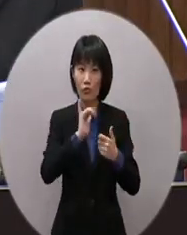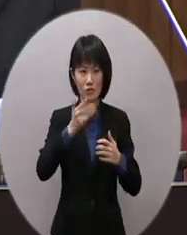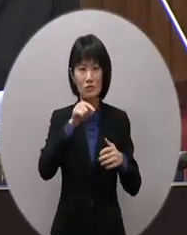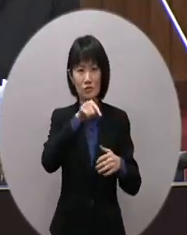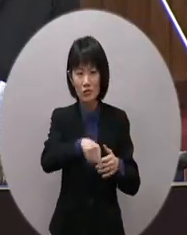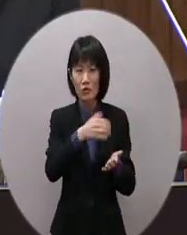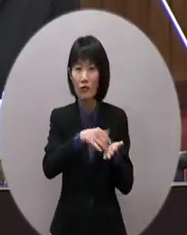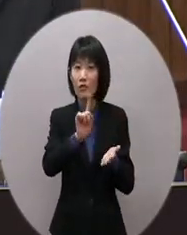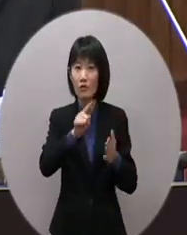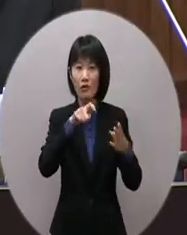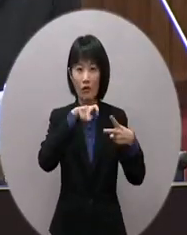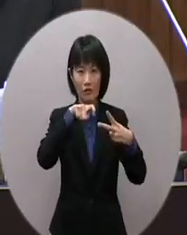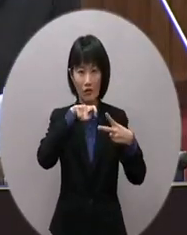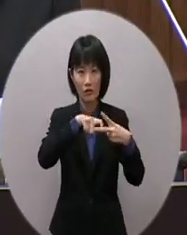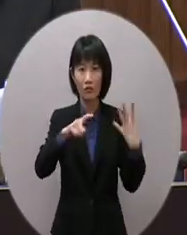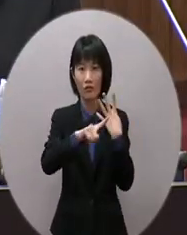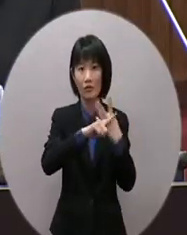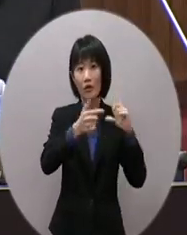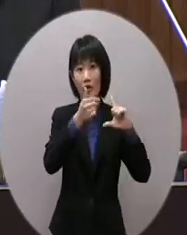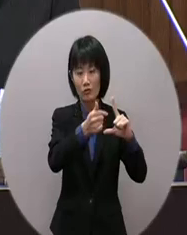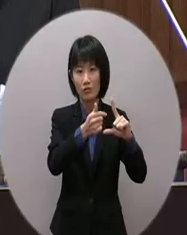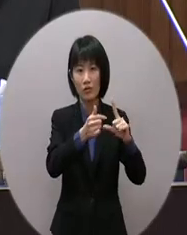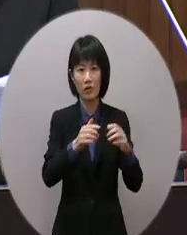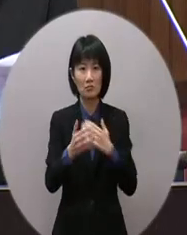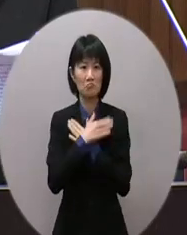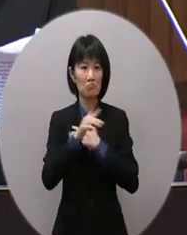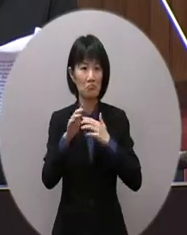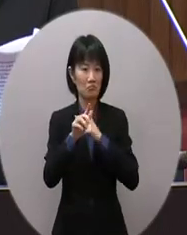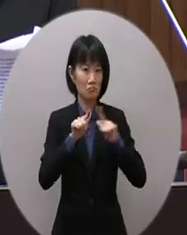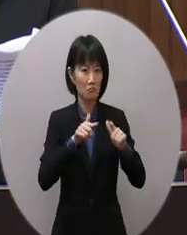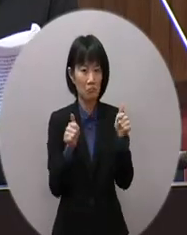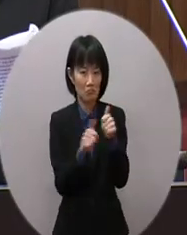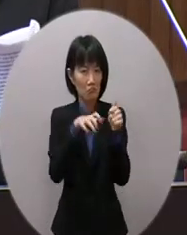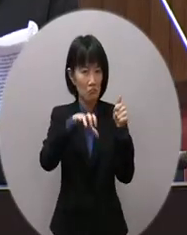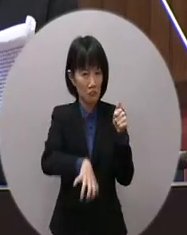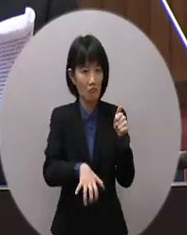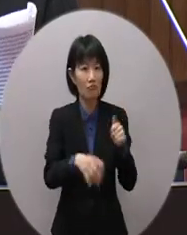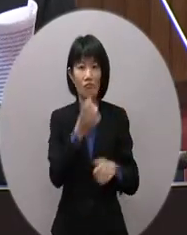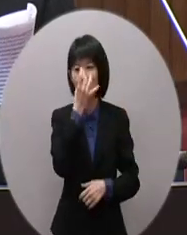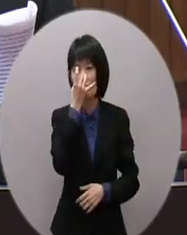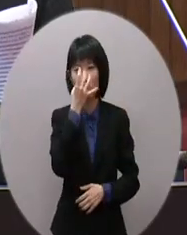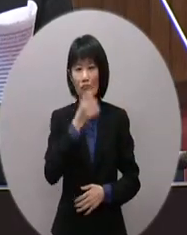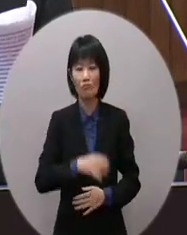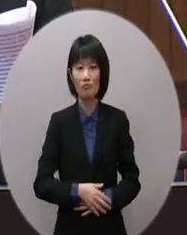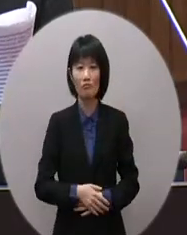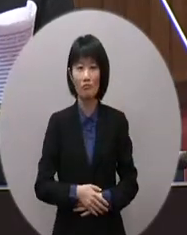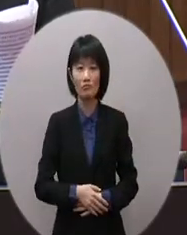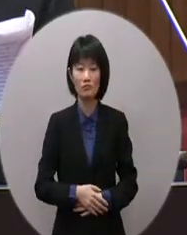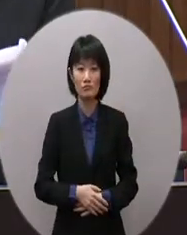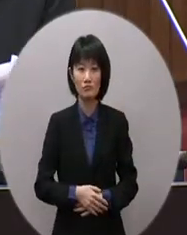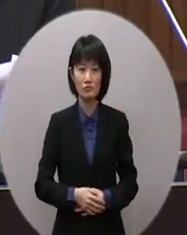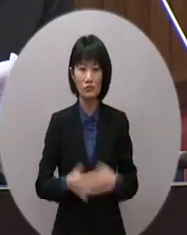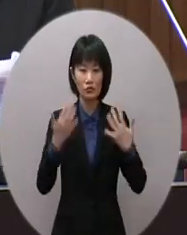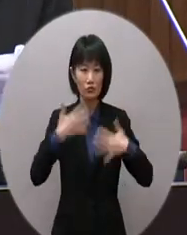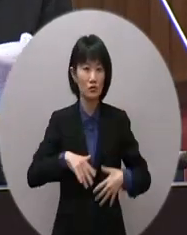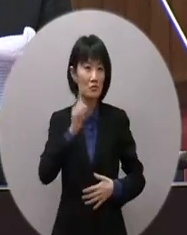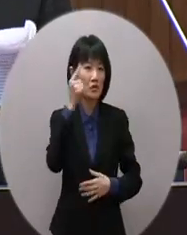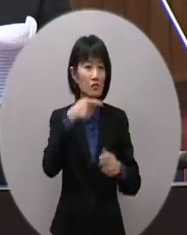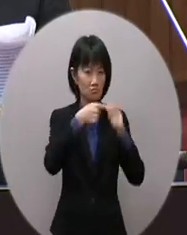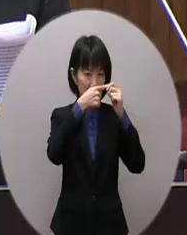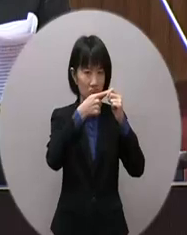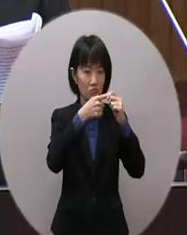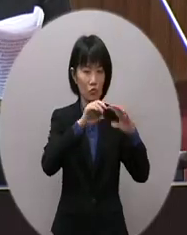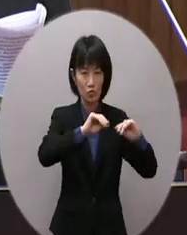话其实是没有办法设立这些儿少的照顾的一个机构的哈。 第一个，所以第一个是土地分区的问